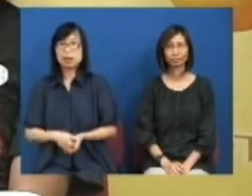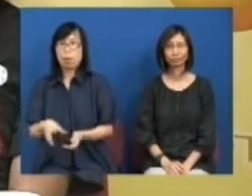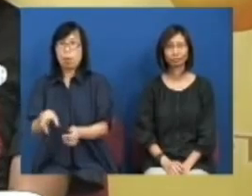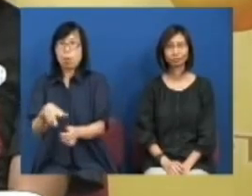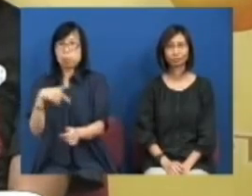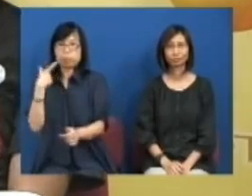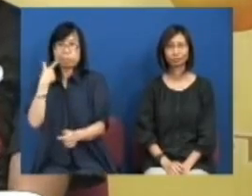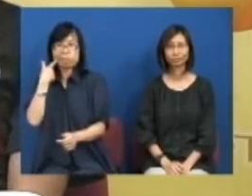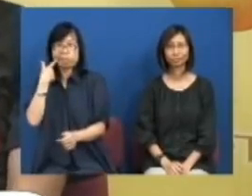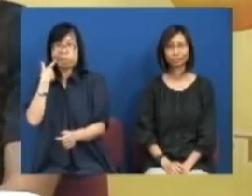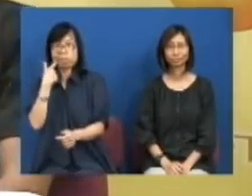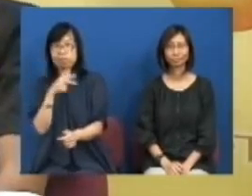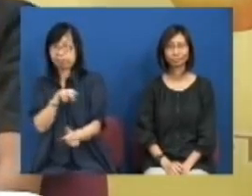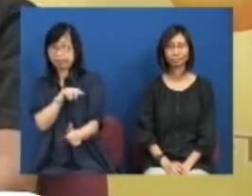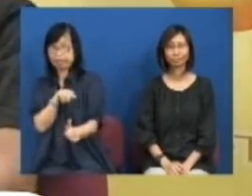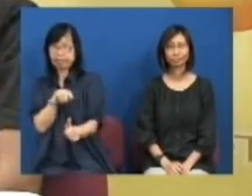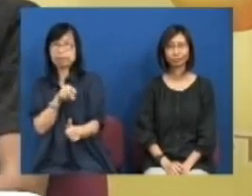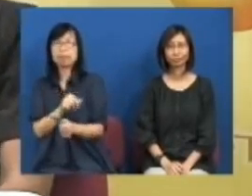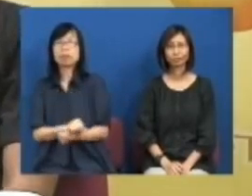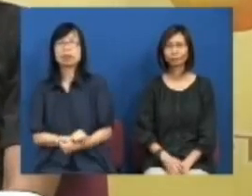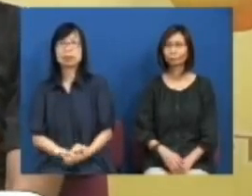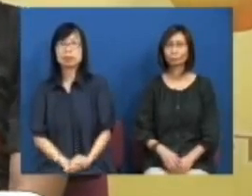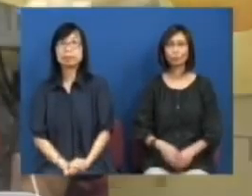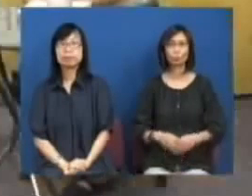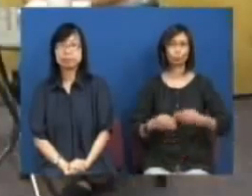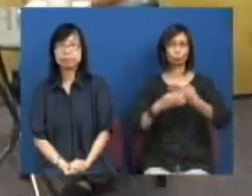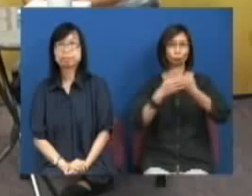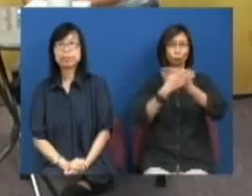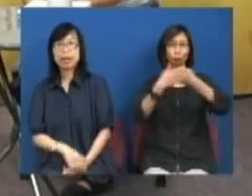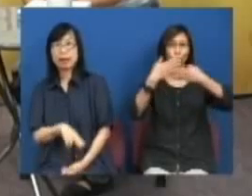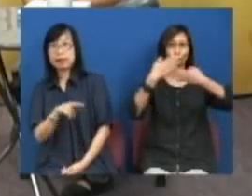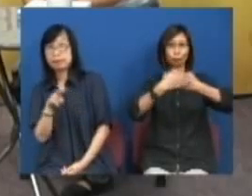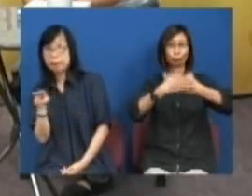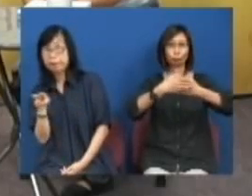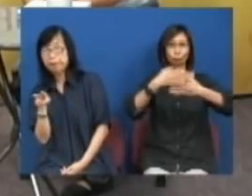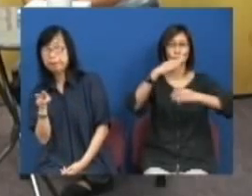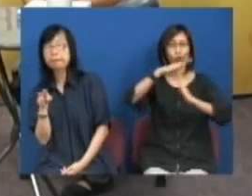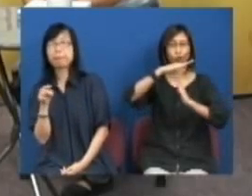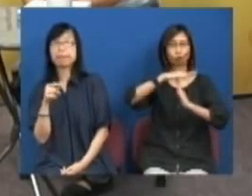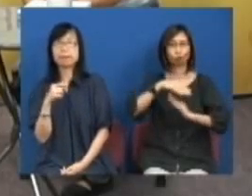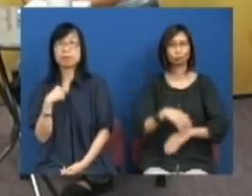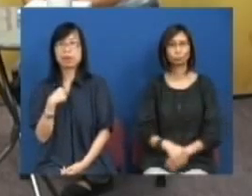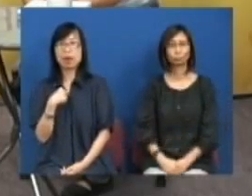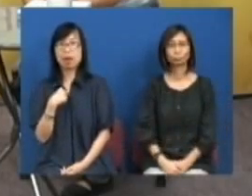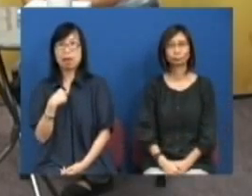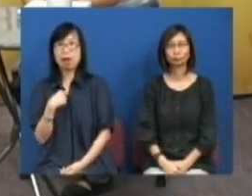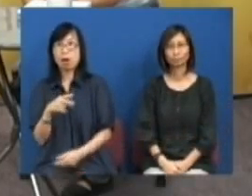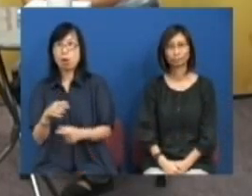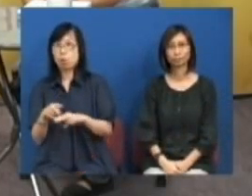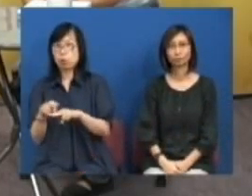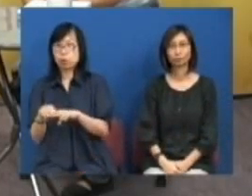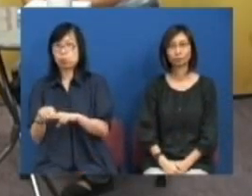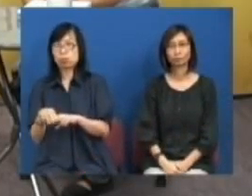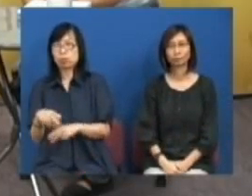即係嗰個內蒙嘅首都。 因為戒嚴啊嘛，好似 係啦，你睇到個問題就係、是。即係中國係非常之緊張